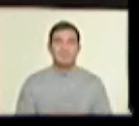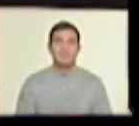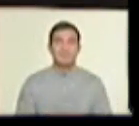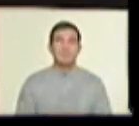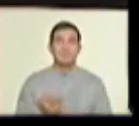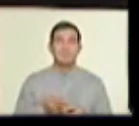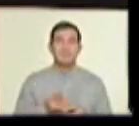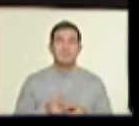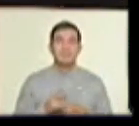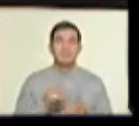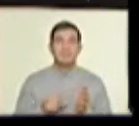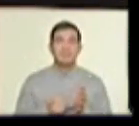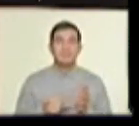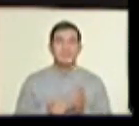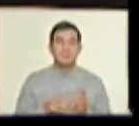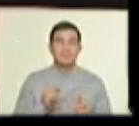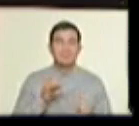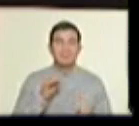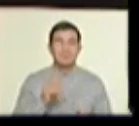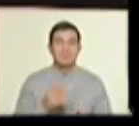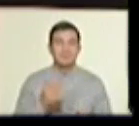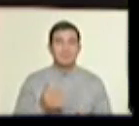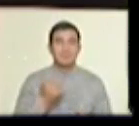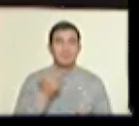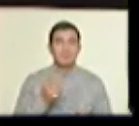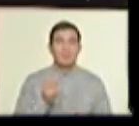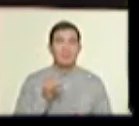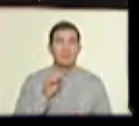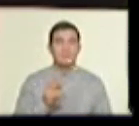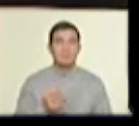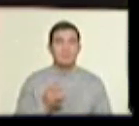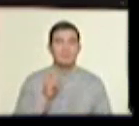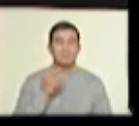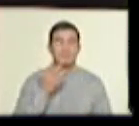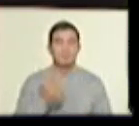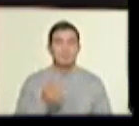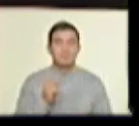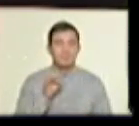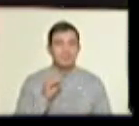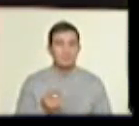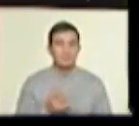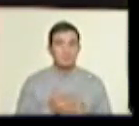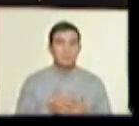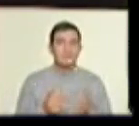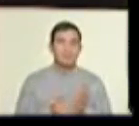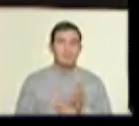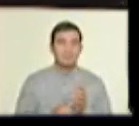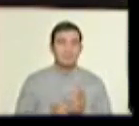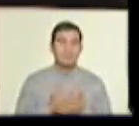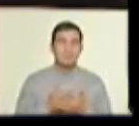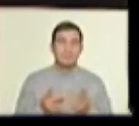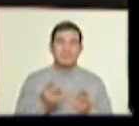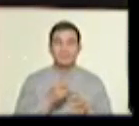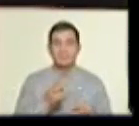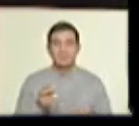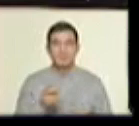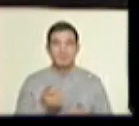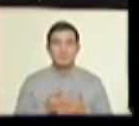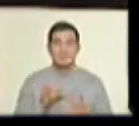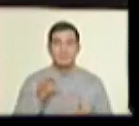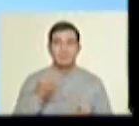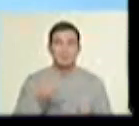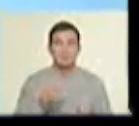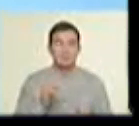bular olta ariq so'zi, uchariq, besharik, qo'shariq, oqariq, soy